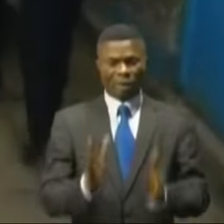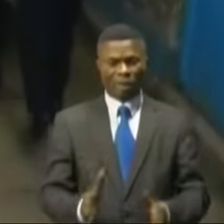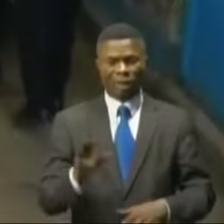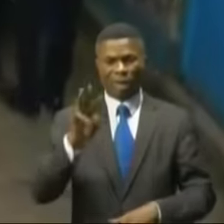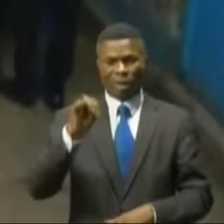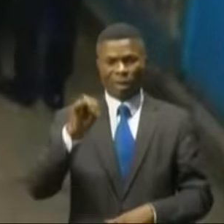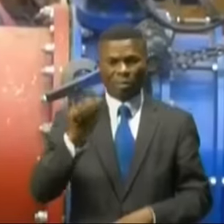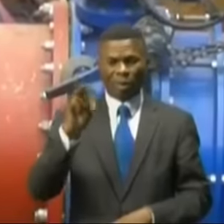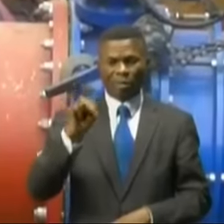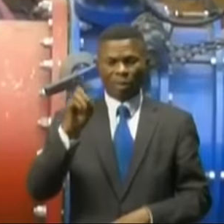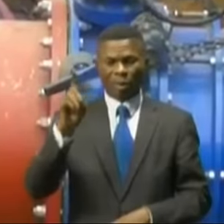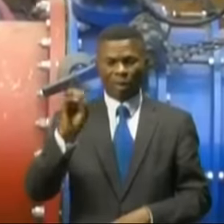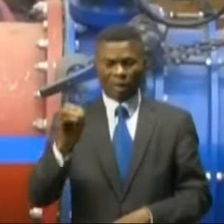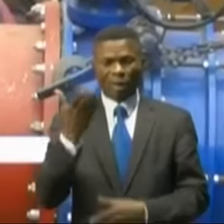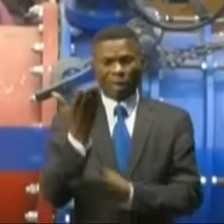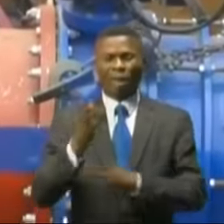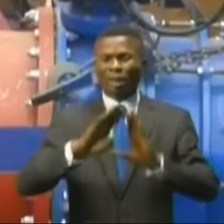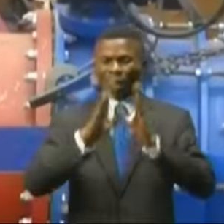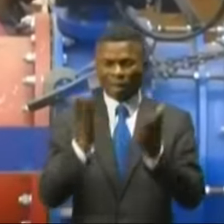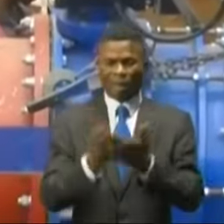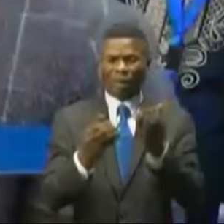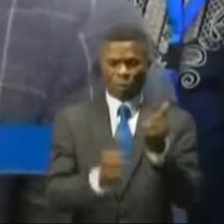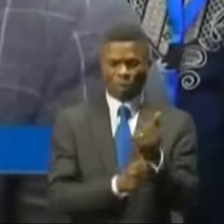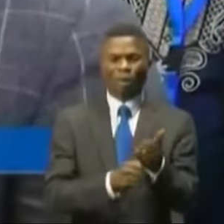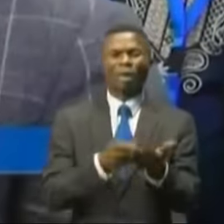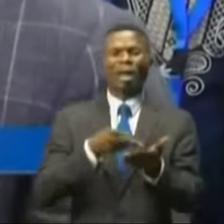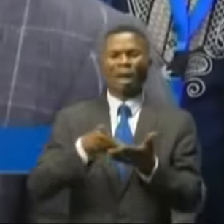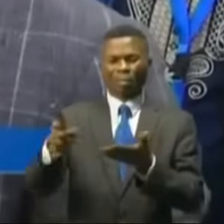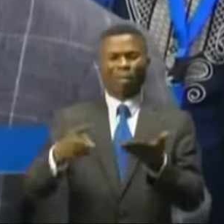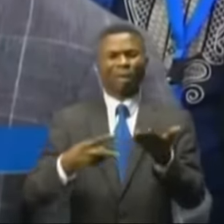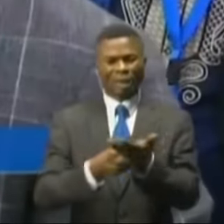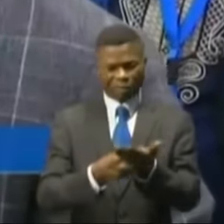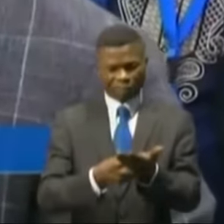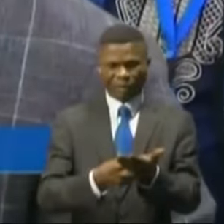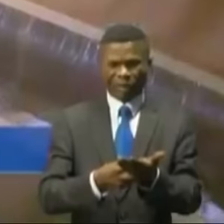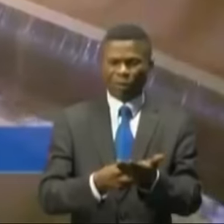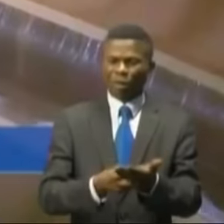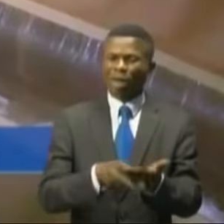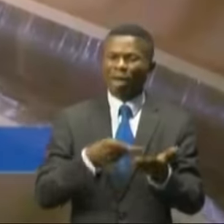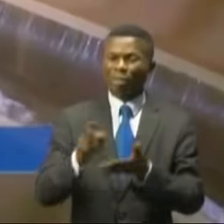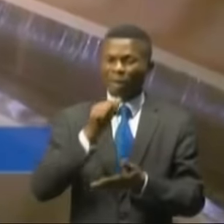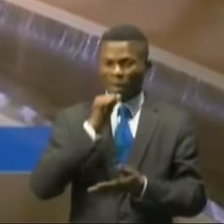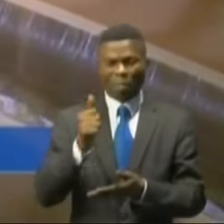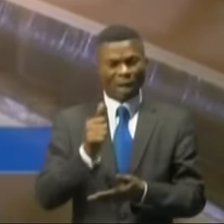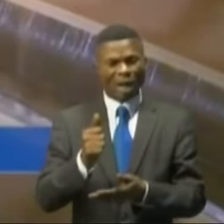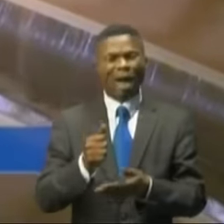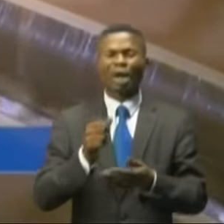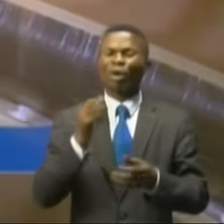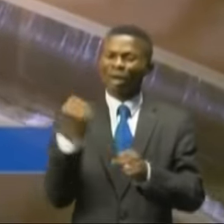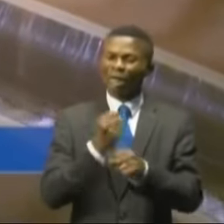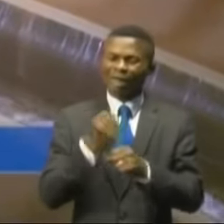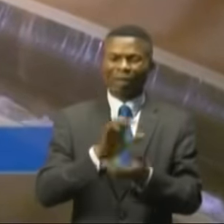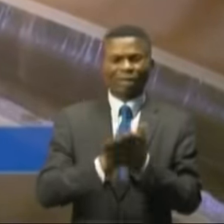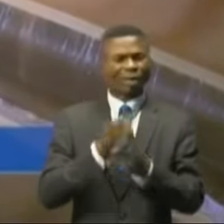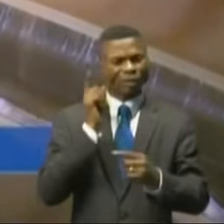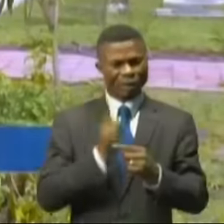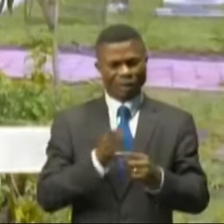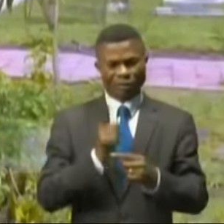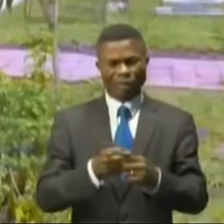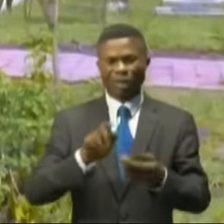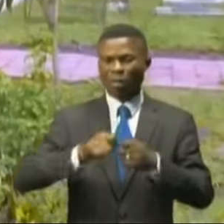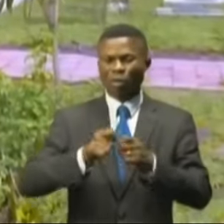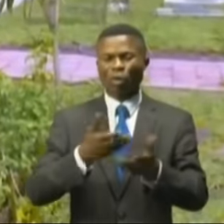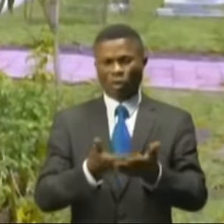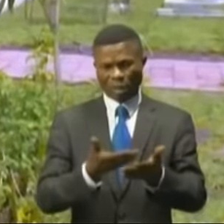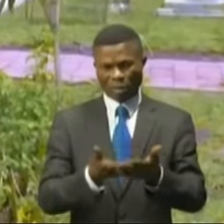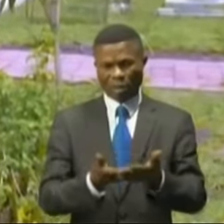Paka a appelé les abonnés de son entité à s'acquitter régulièrement de leurs factures d'eau pour faciliter le bon fonctionnement de la Régie